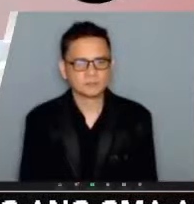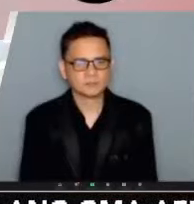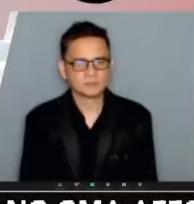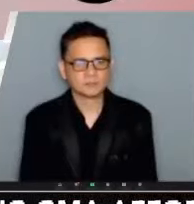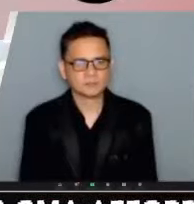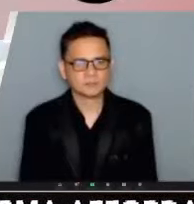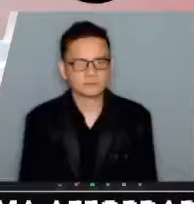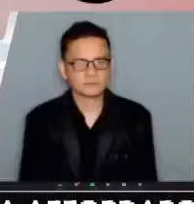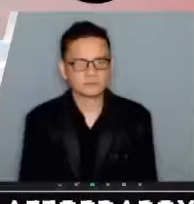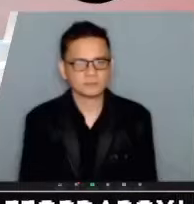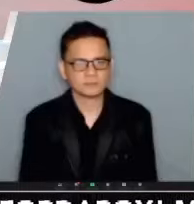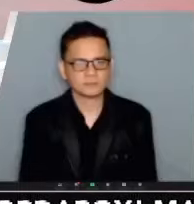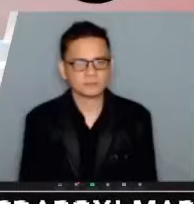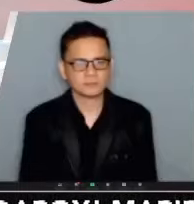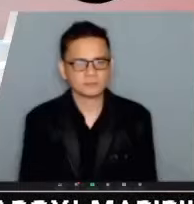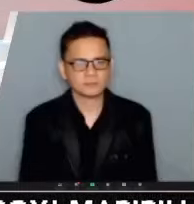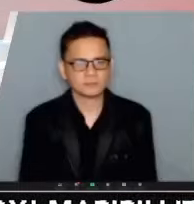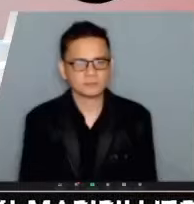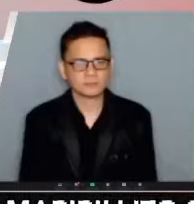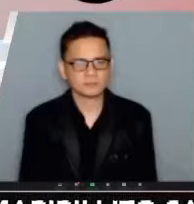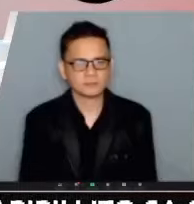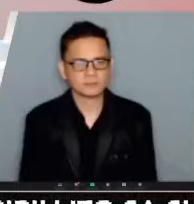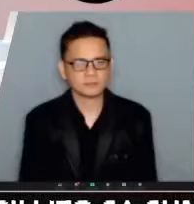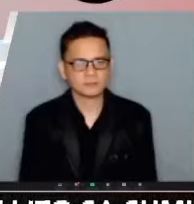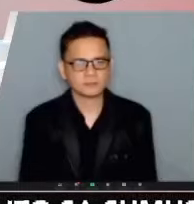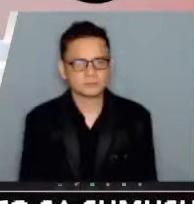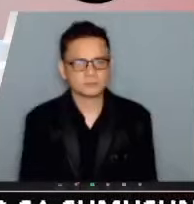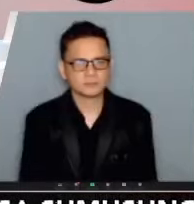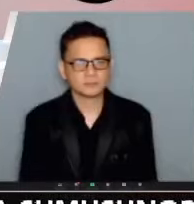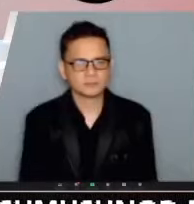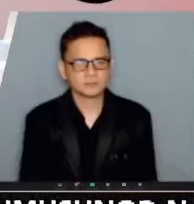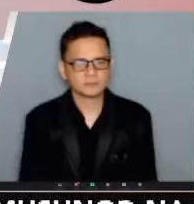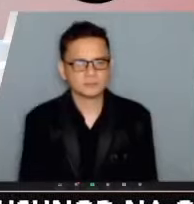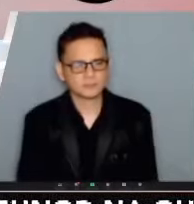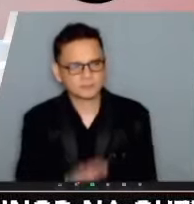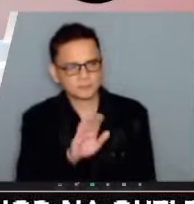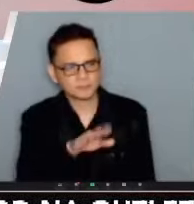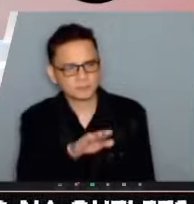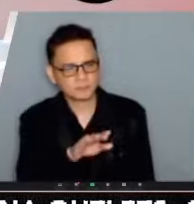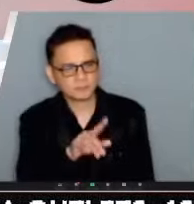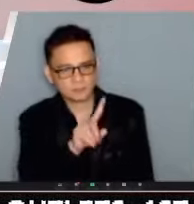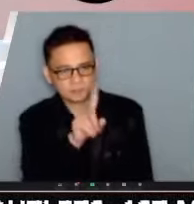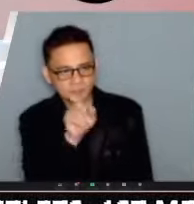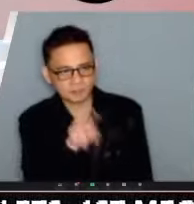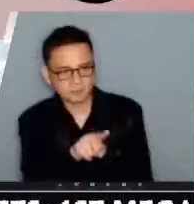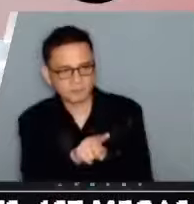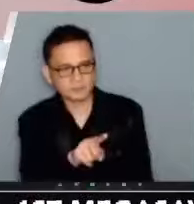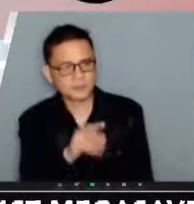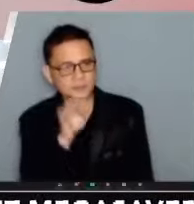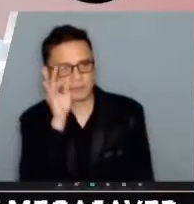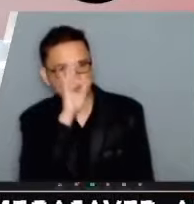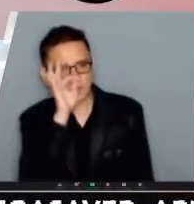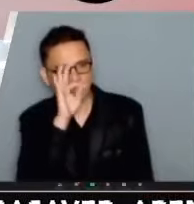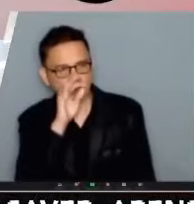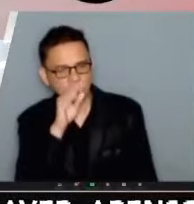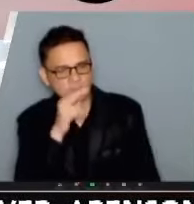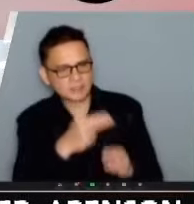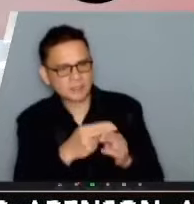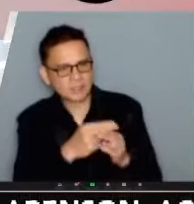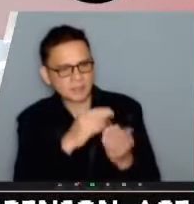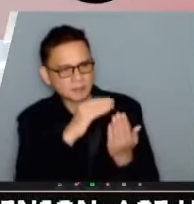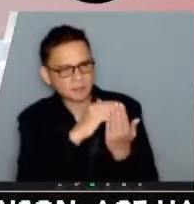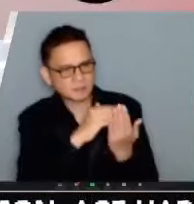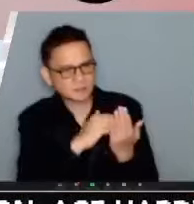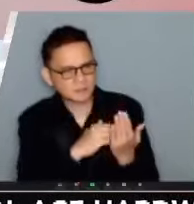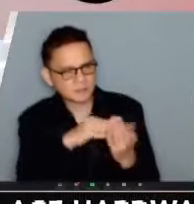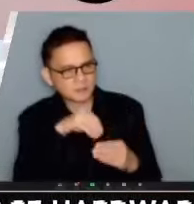pending na lagpas isang daan. Ilan po ba, Yusek, ang nasa listahan na po ng mga Pilipino mula sa Israel at Lebanon ang nag-signify na gusto